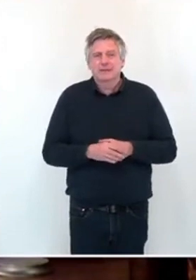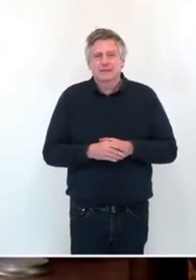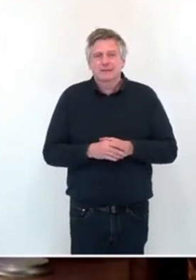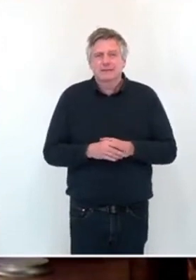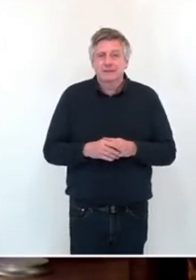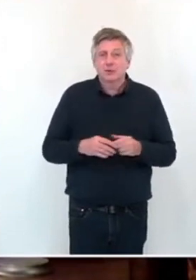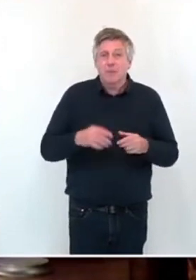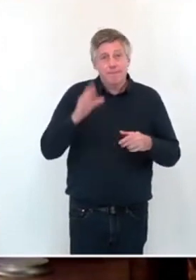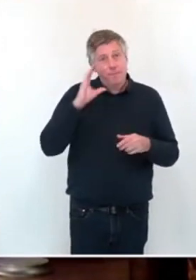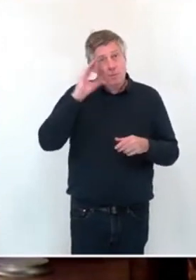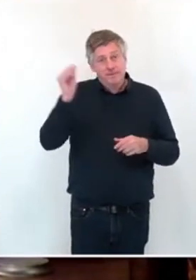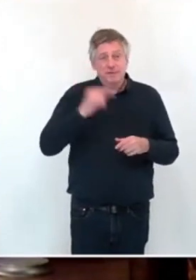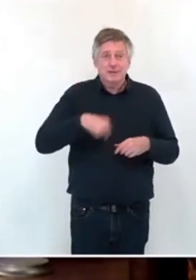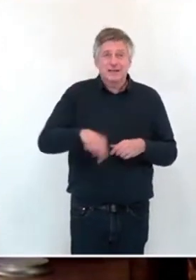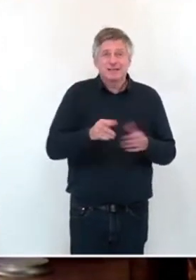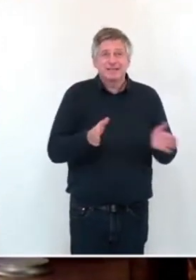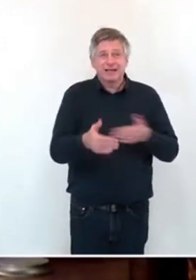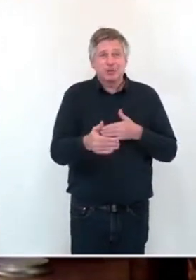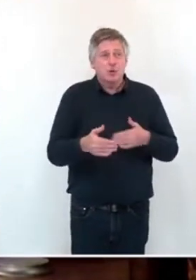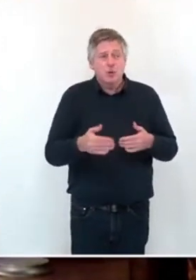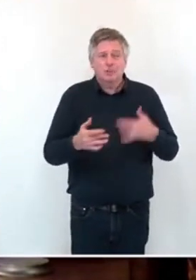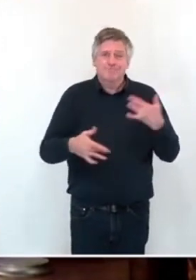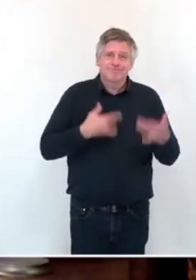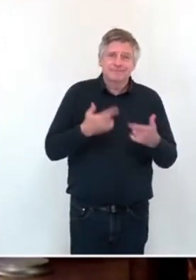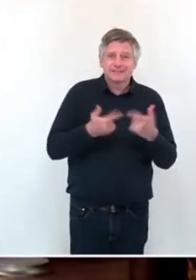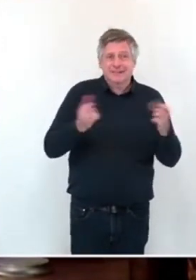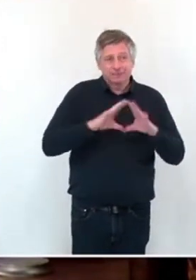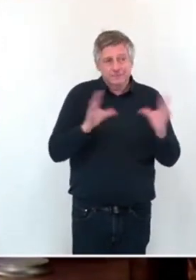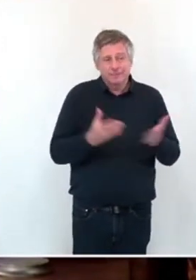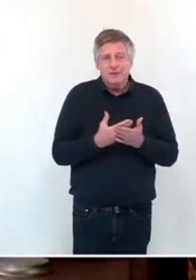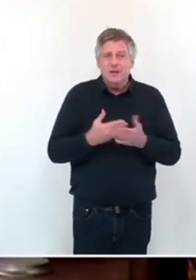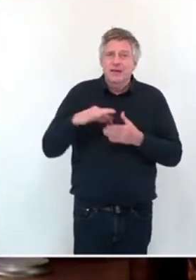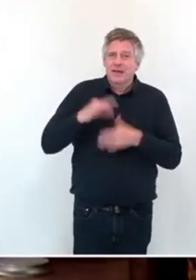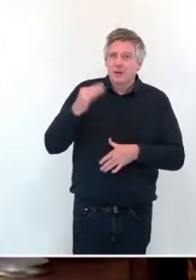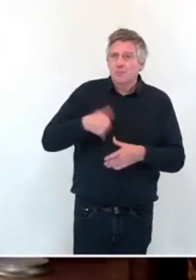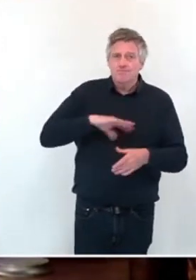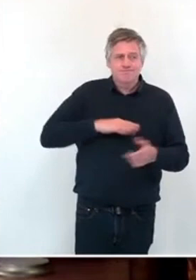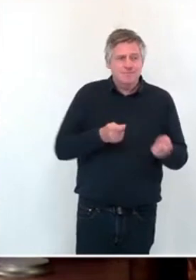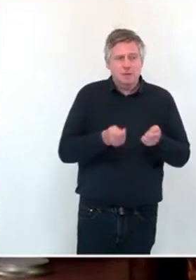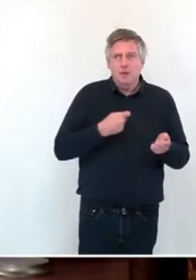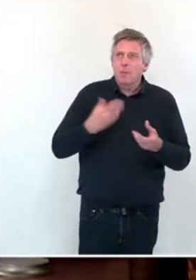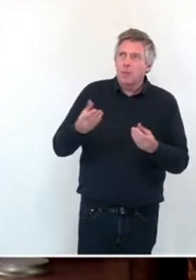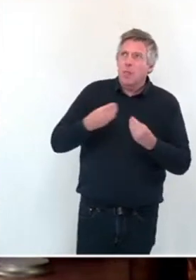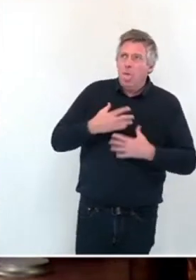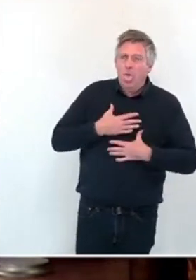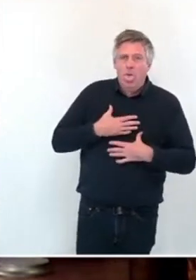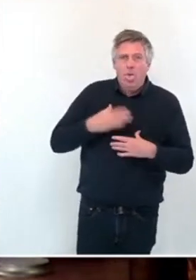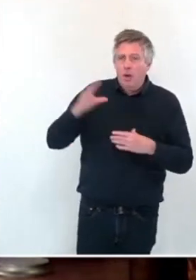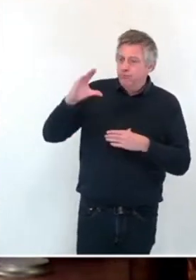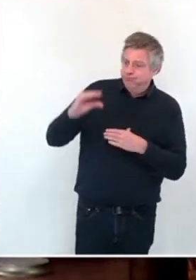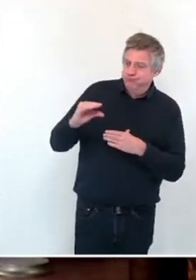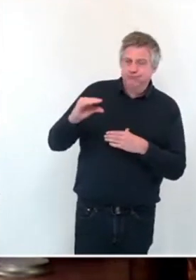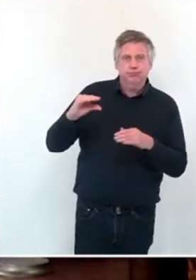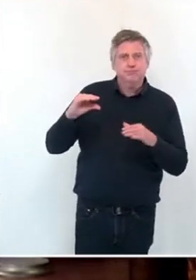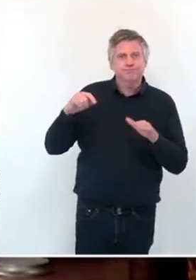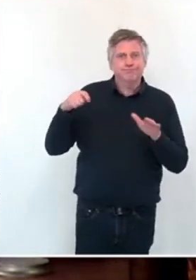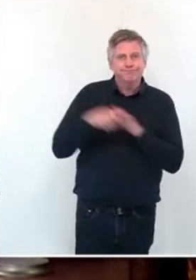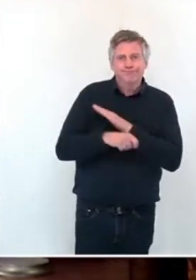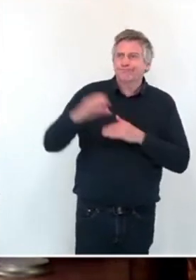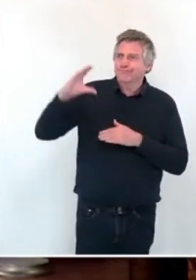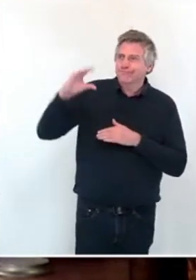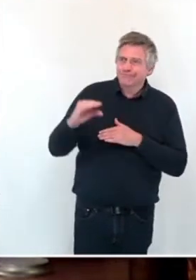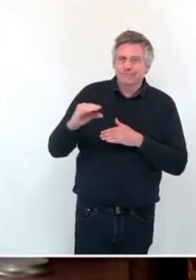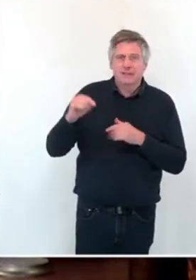rassurer les professionnels du secteur, ni les élus en charge. Donc la situation est délicate, mais il y a aussi de vrais motifs